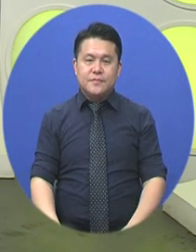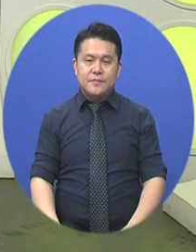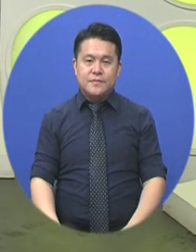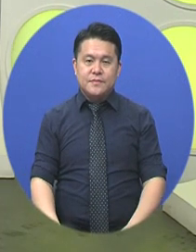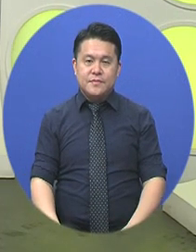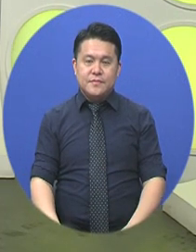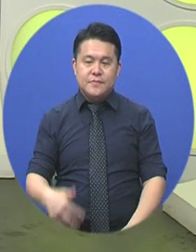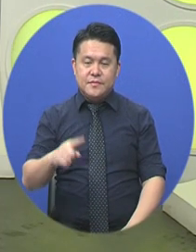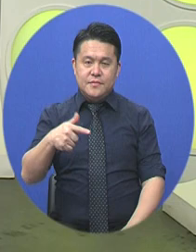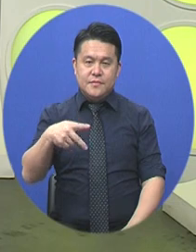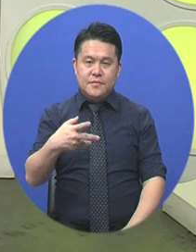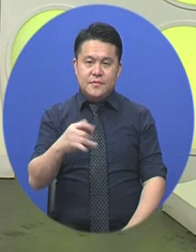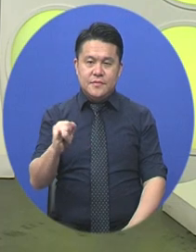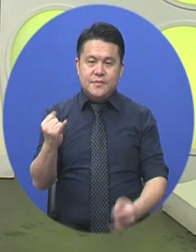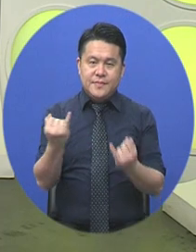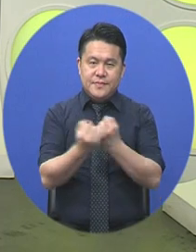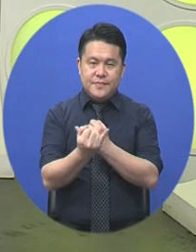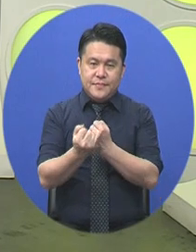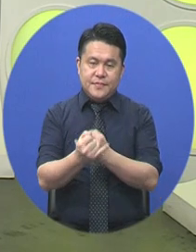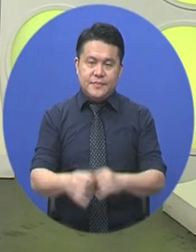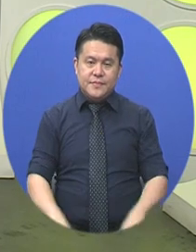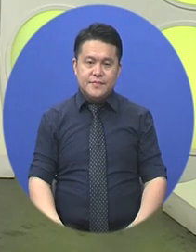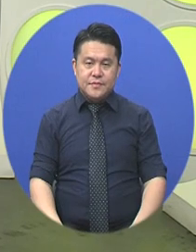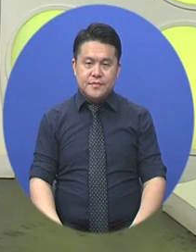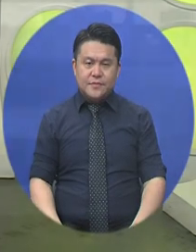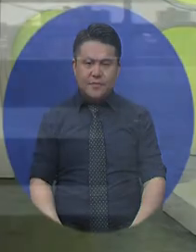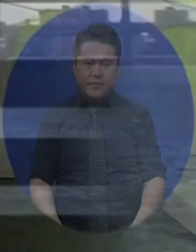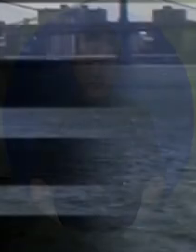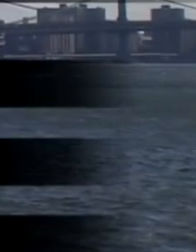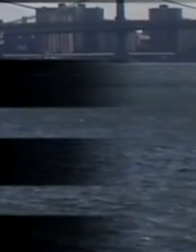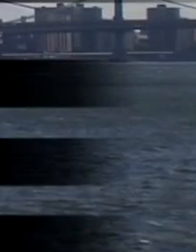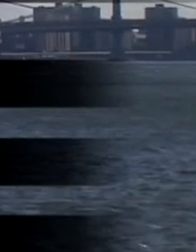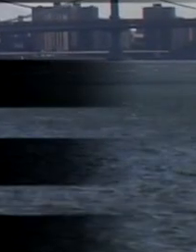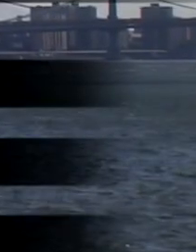부릅니다. 자갈치 아지매.